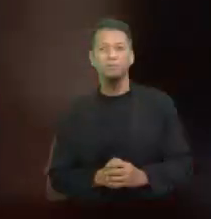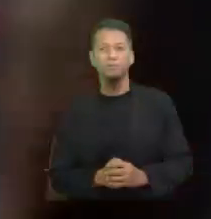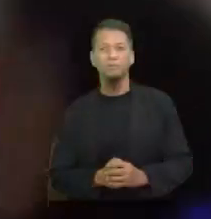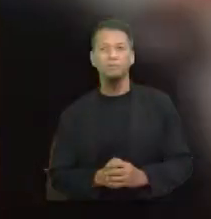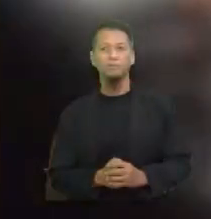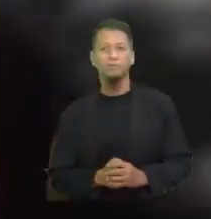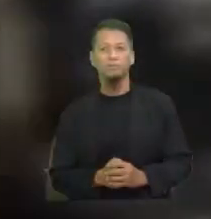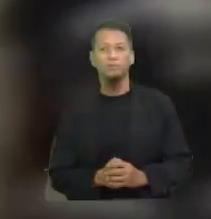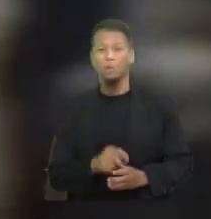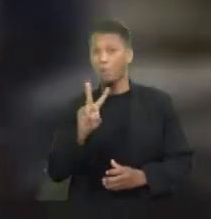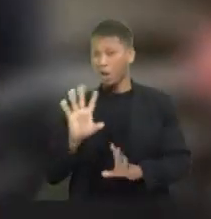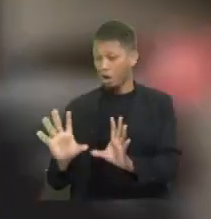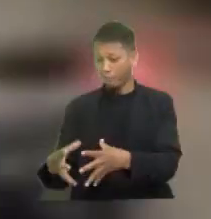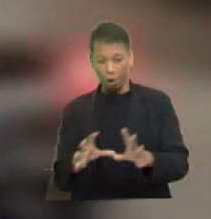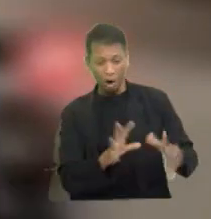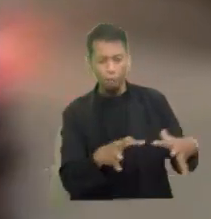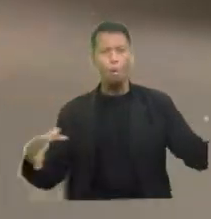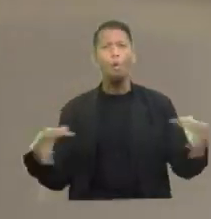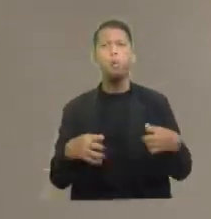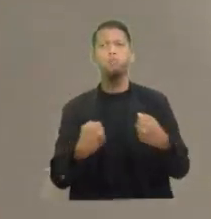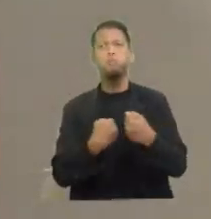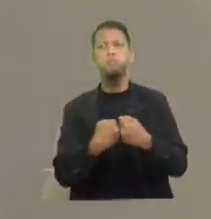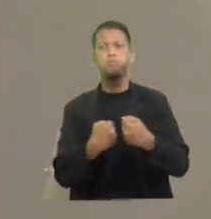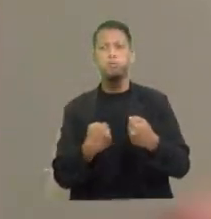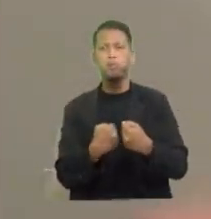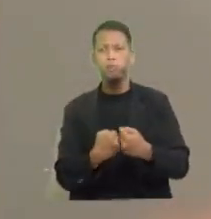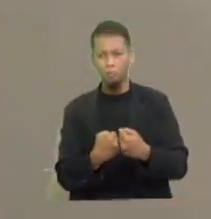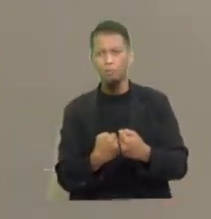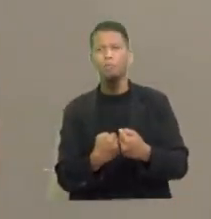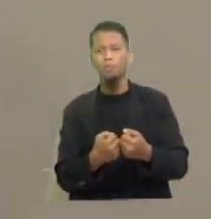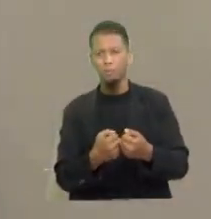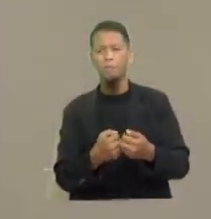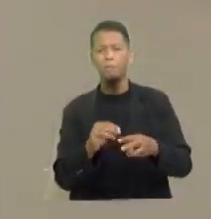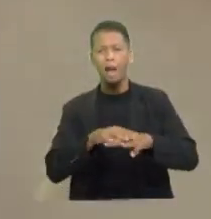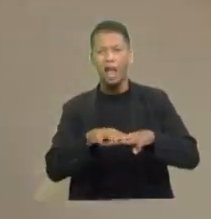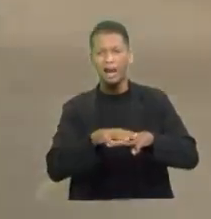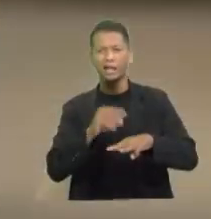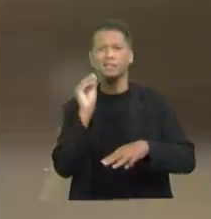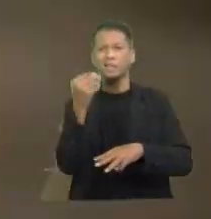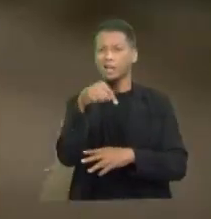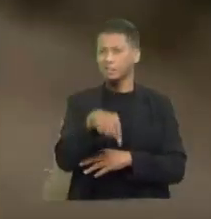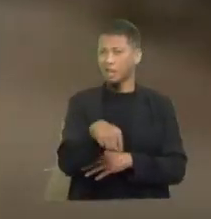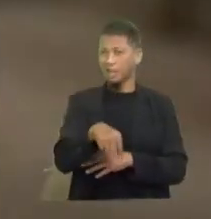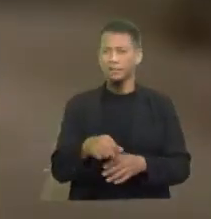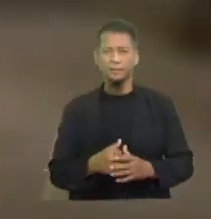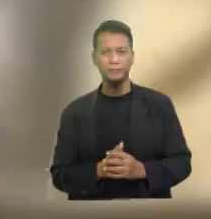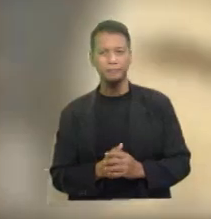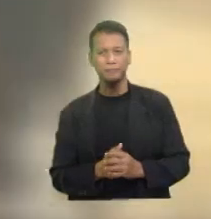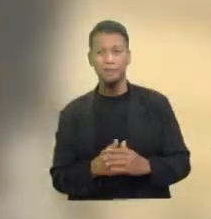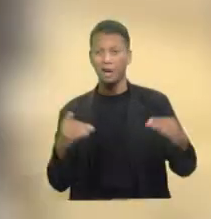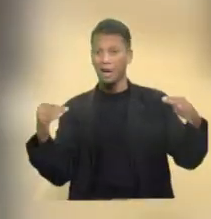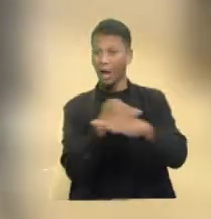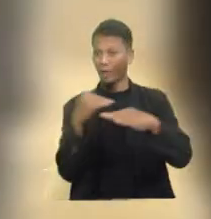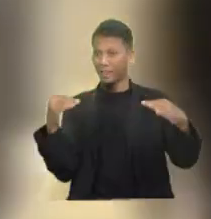Dua kelompok massa terlibat tawuran di terowongan Manggarai, Jakarta Selatan. Aksi tawuran terjadi saat arus lalu lintas masih